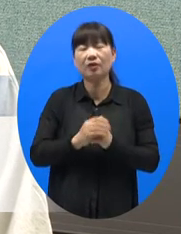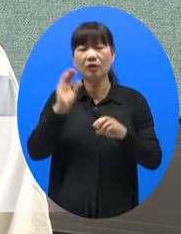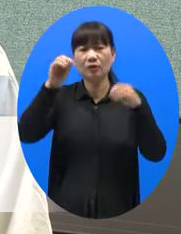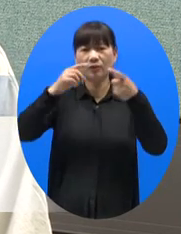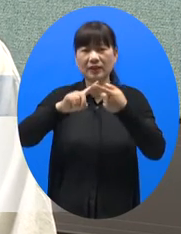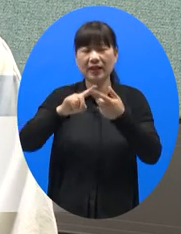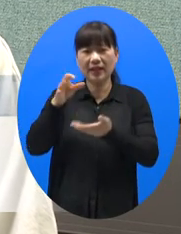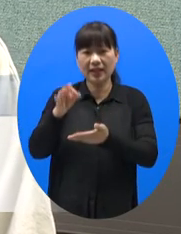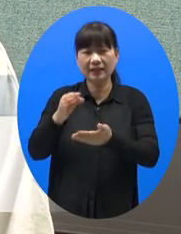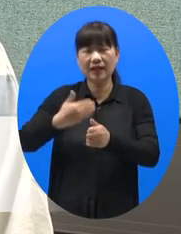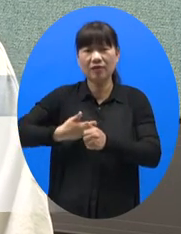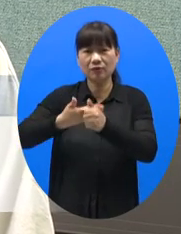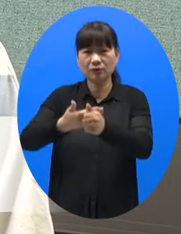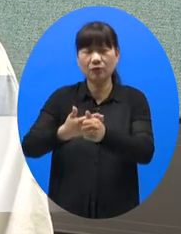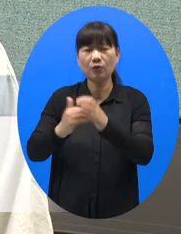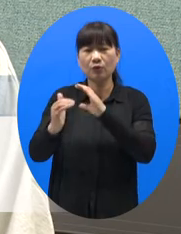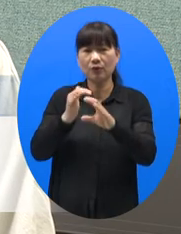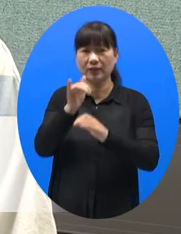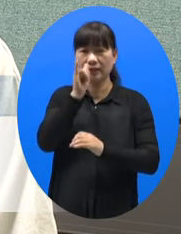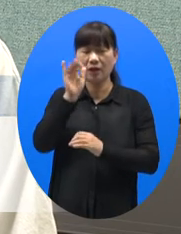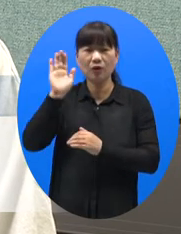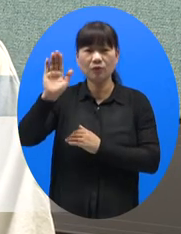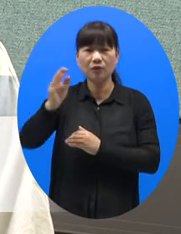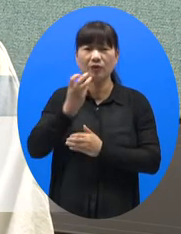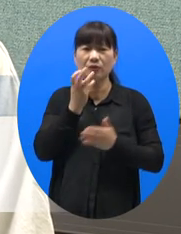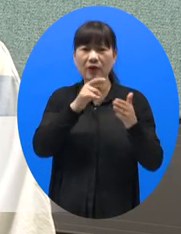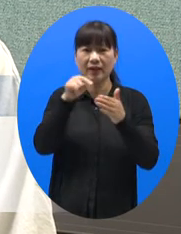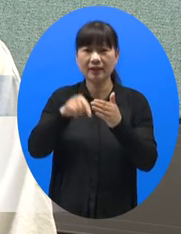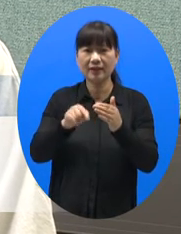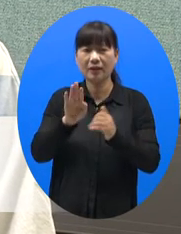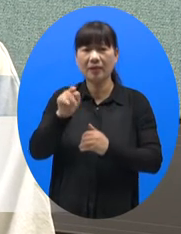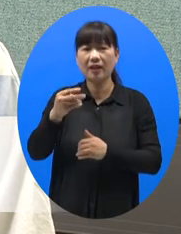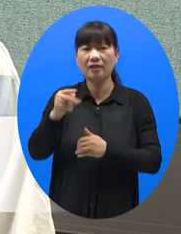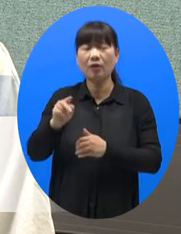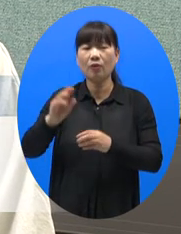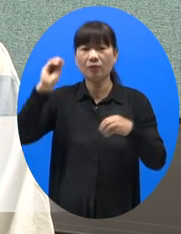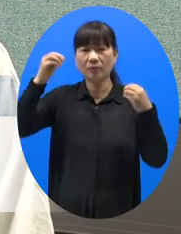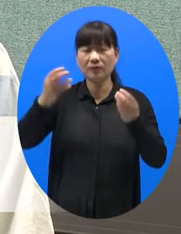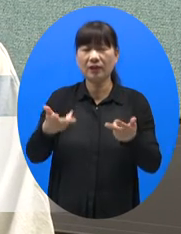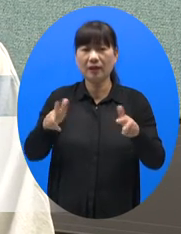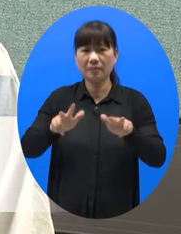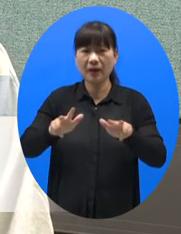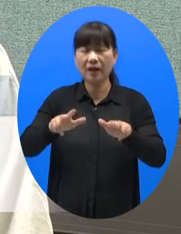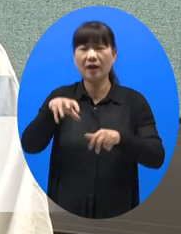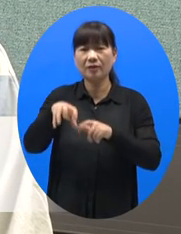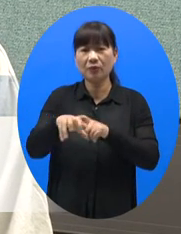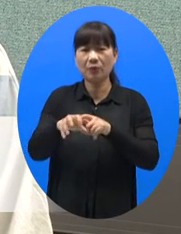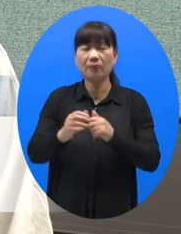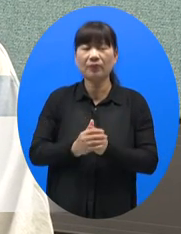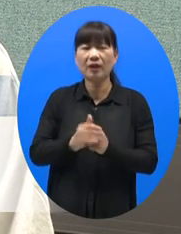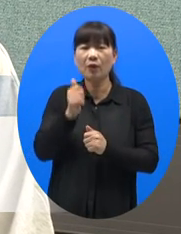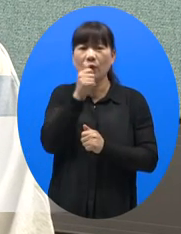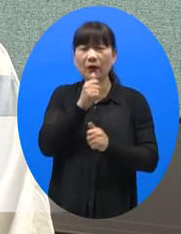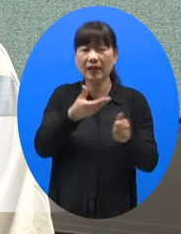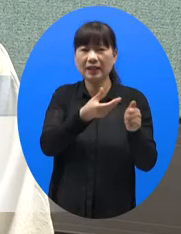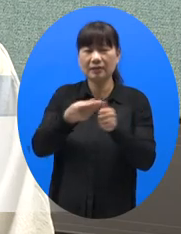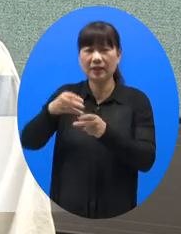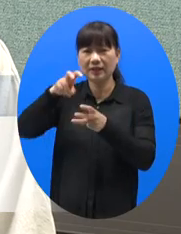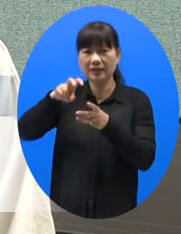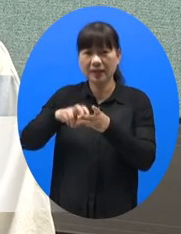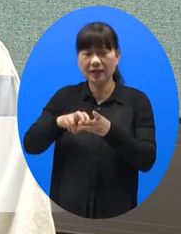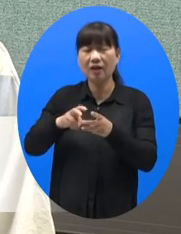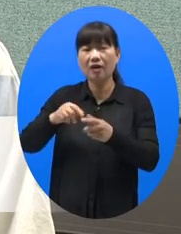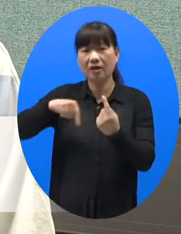소통 하겠습니다 향후 경기도에서는 반려동물 테마파크와 고양이 입양 센터 를 추가로 운영할 계획입니다